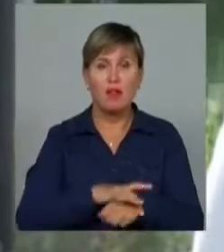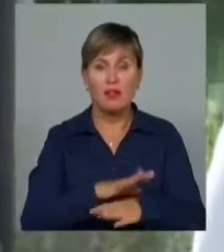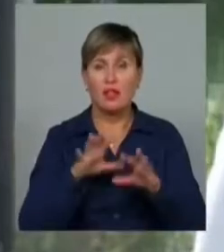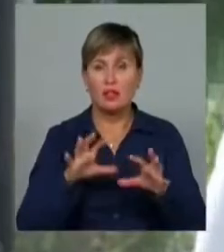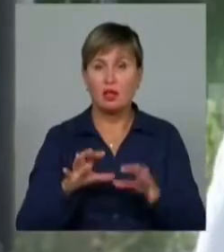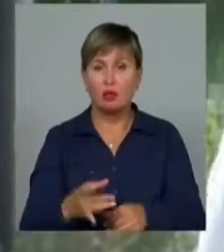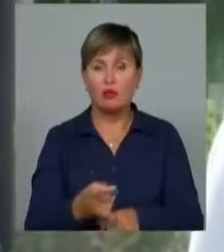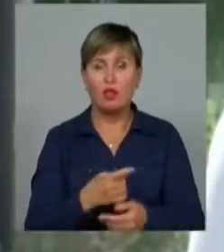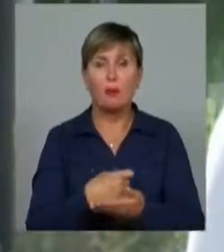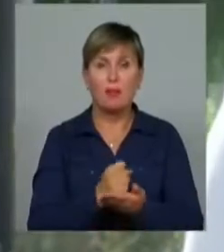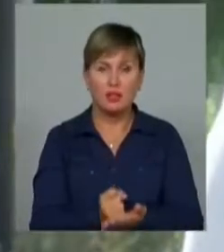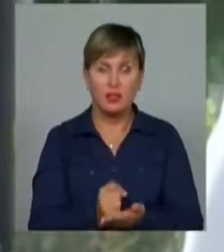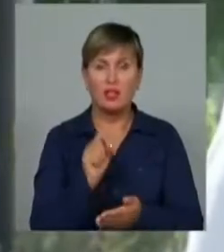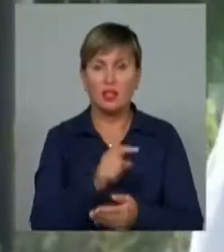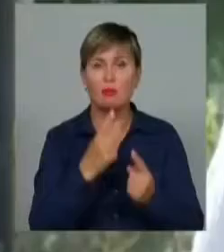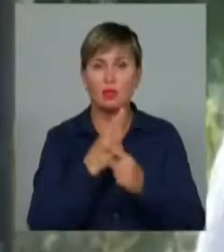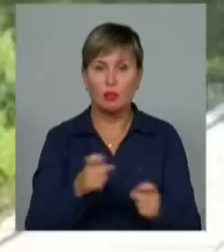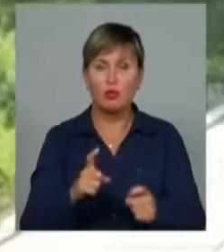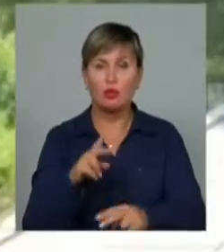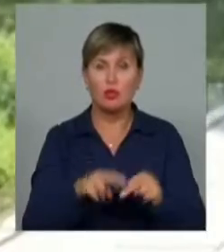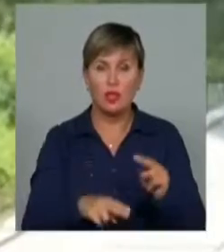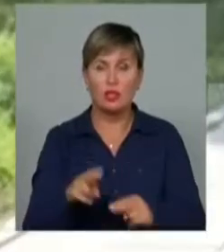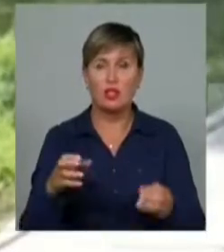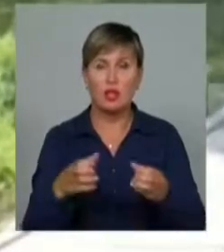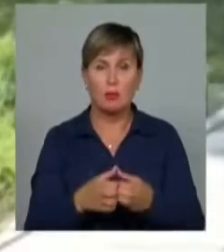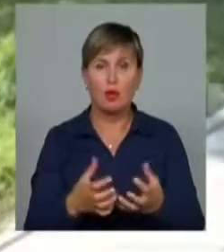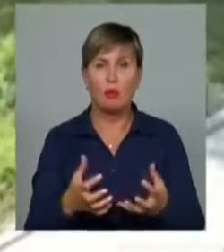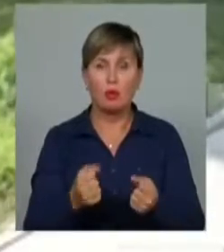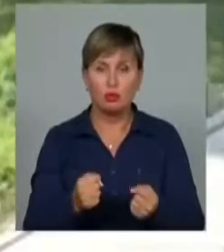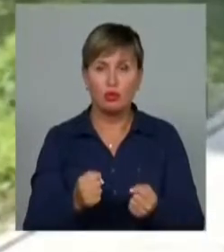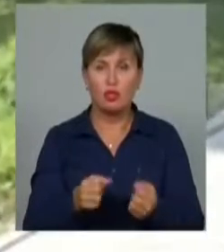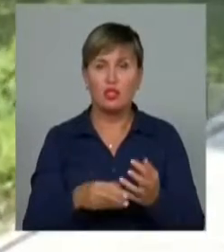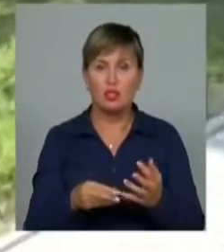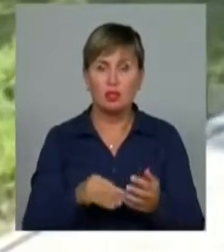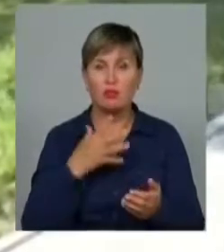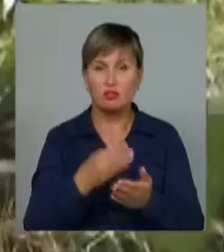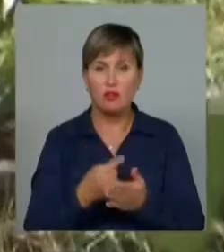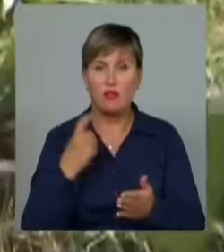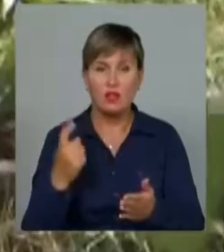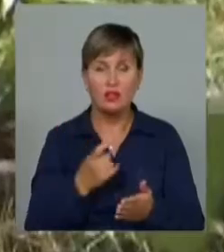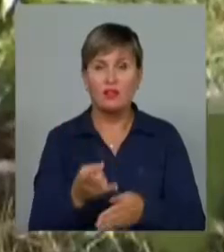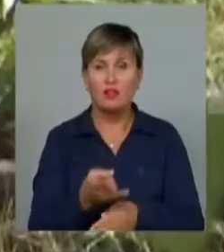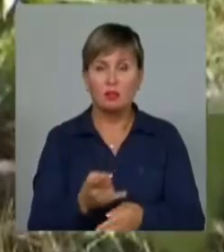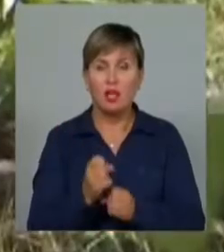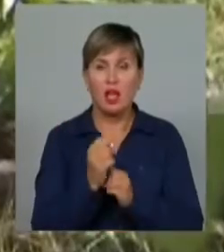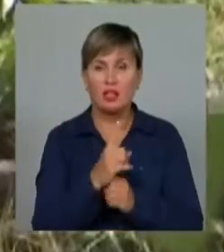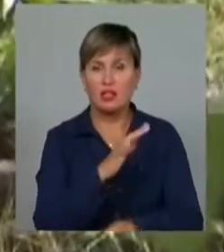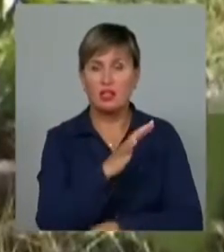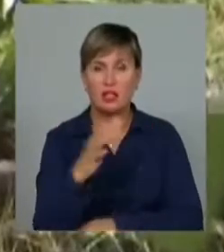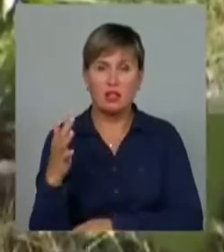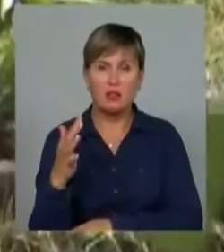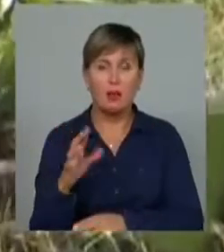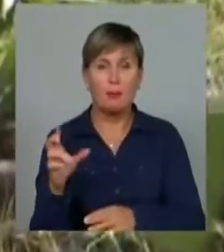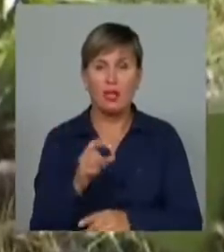вырубки деревьев подтвердили. Там сообщили, что строительная компания, получившая землю в свое владение, вырубила 11 деревьев